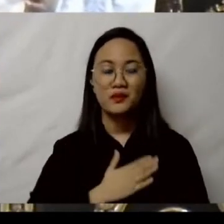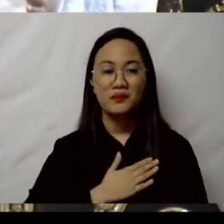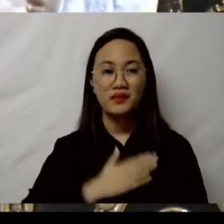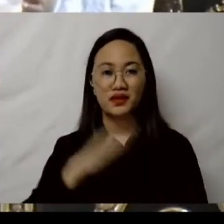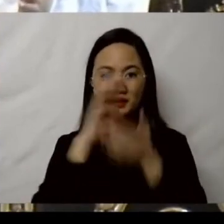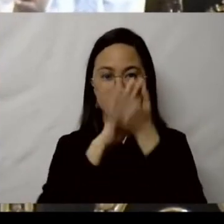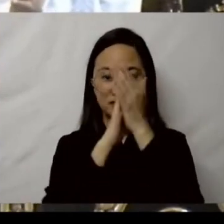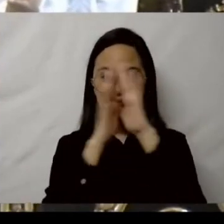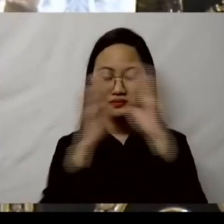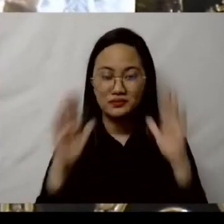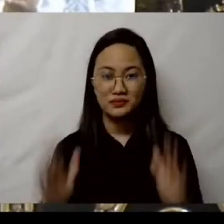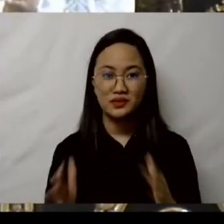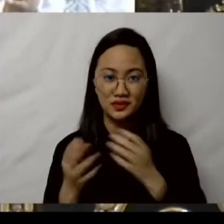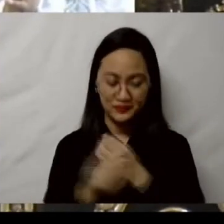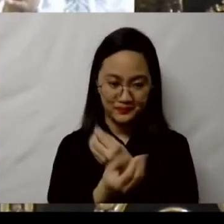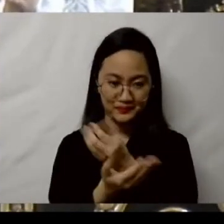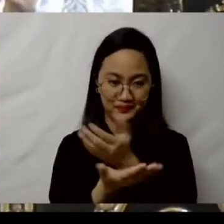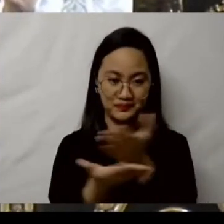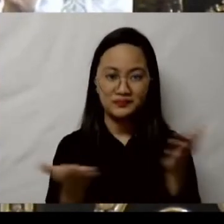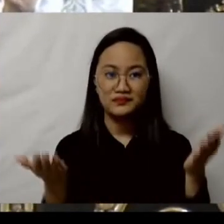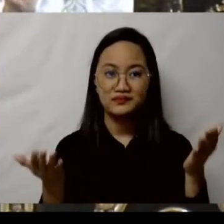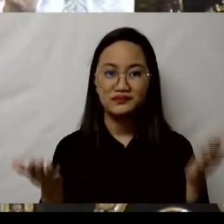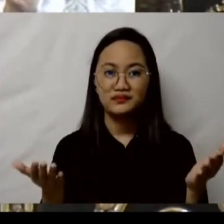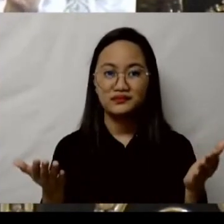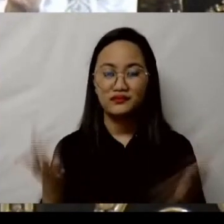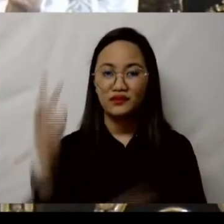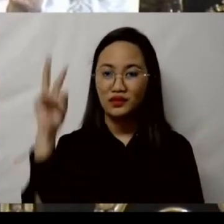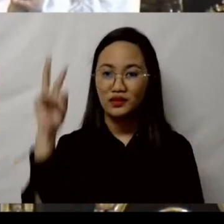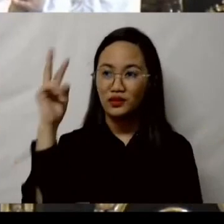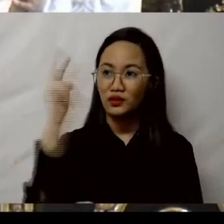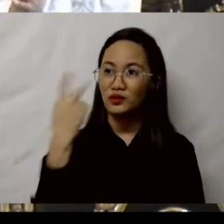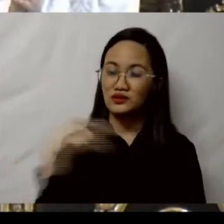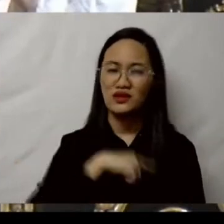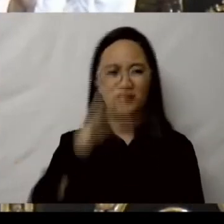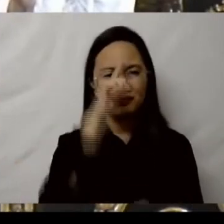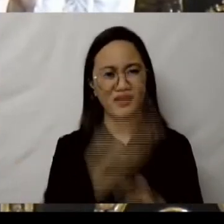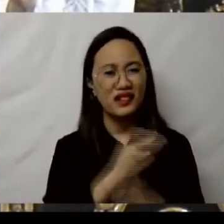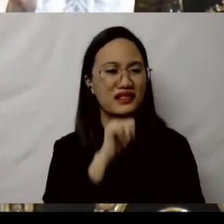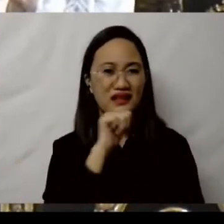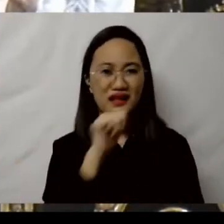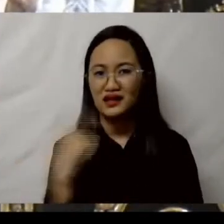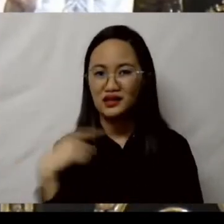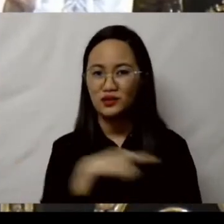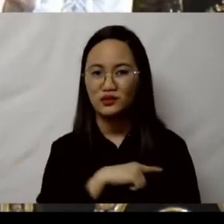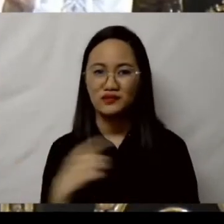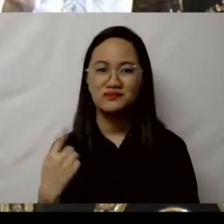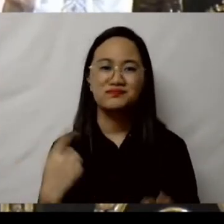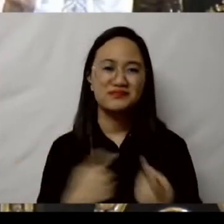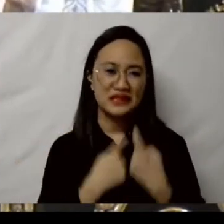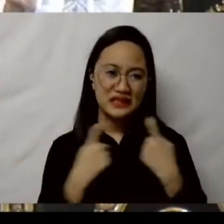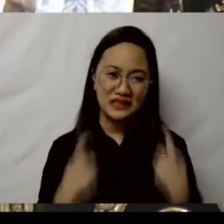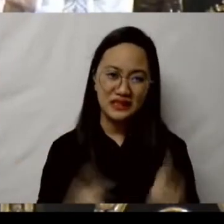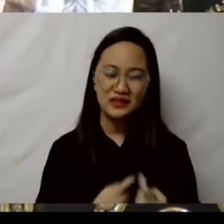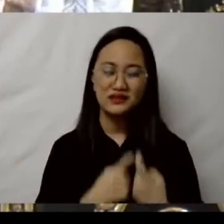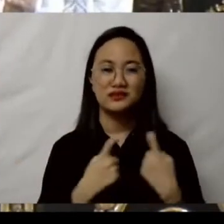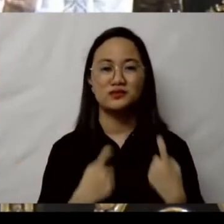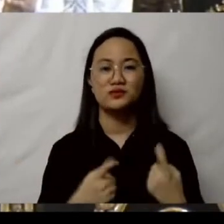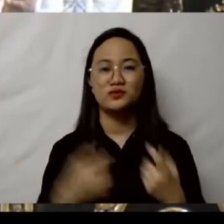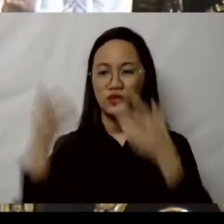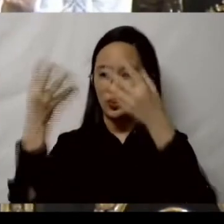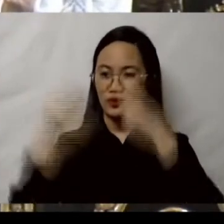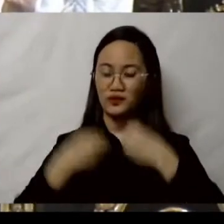kapayapaan ang ibinibigay ko sa inyo. Tunghayan mo ang aming pananampalataya at huwag ang aming pagkakasala. Pagkalooban mo kami